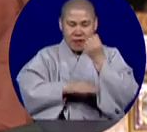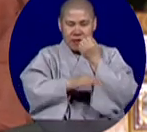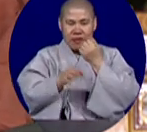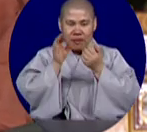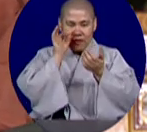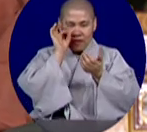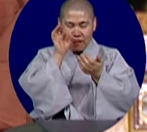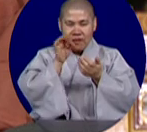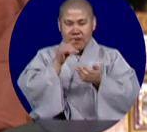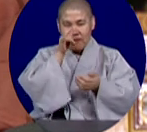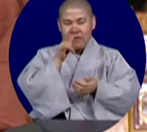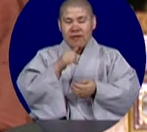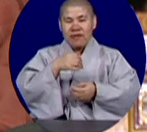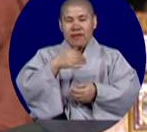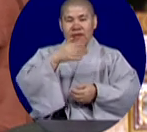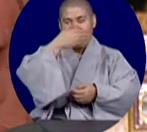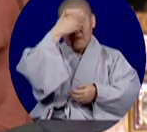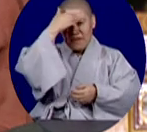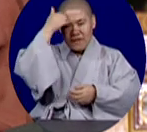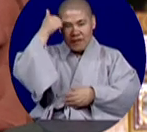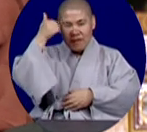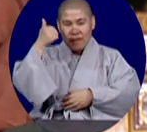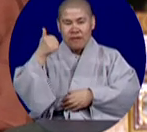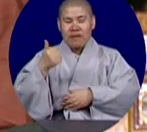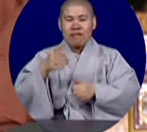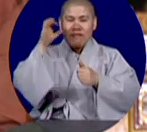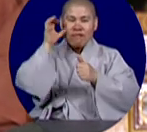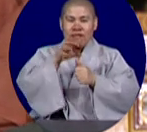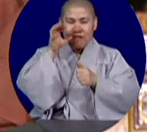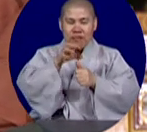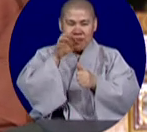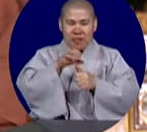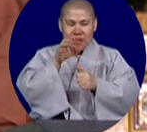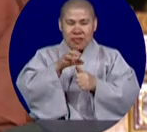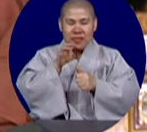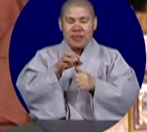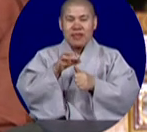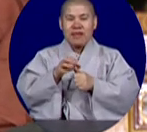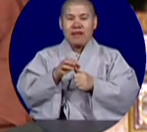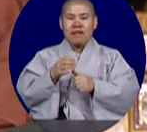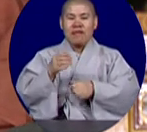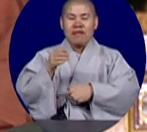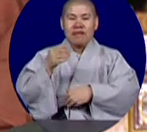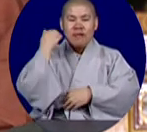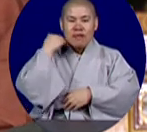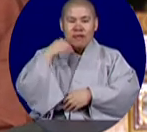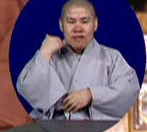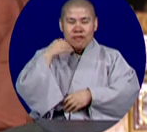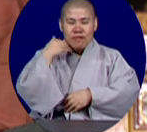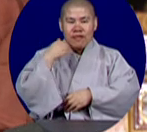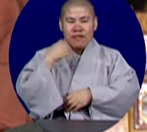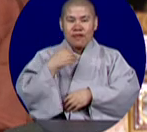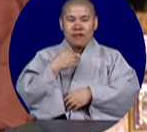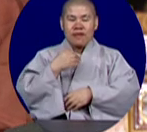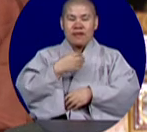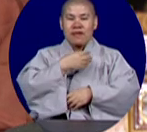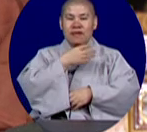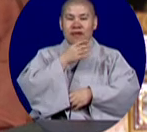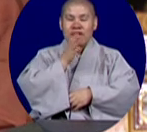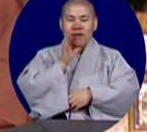그래서 이 할아버지한테 그냥 온갖 푸념을 다 한 거예요. 그래, 어떤 할머니를 그래 술독에